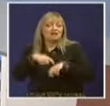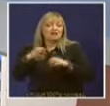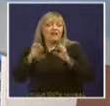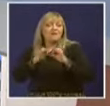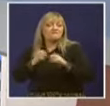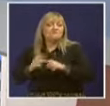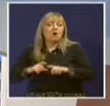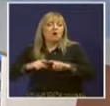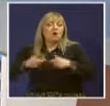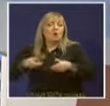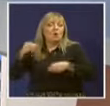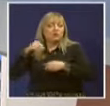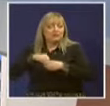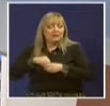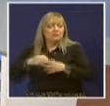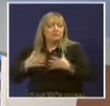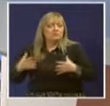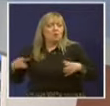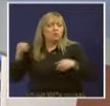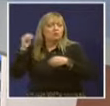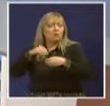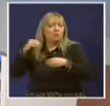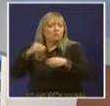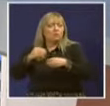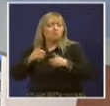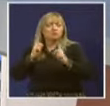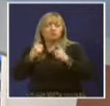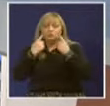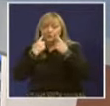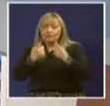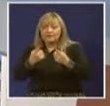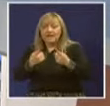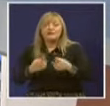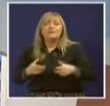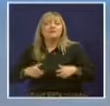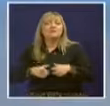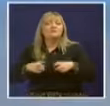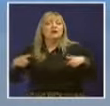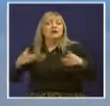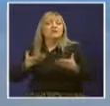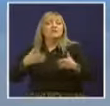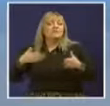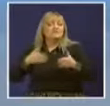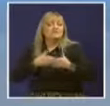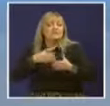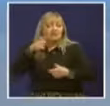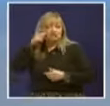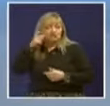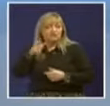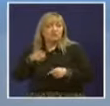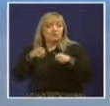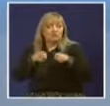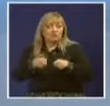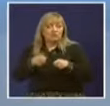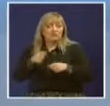стъпка? Многото боклуци, които видяхме сега струпани на контейнери, в контейнерите на пристанище Варна или? Това